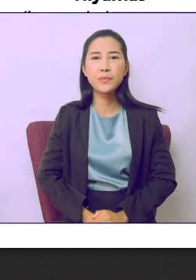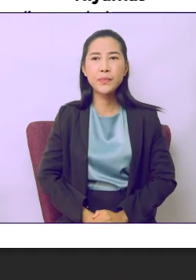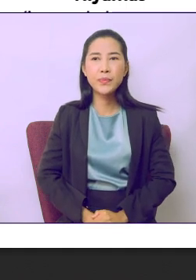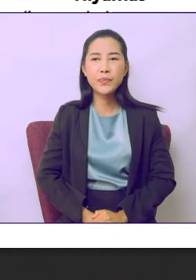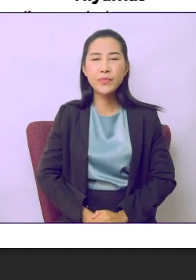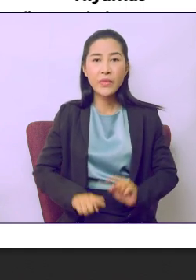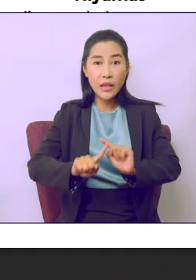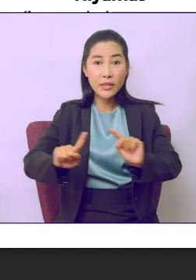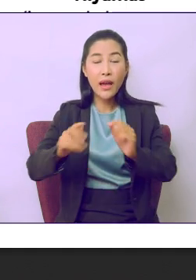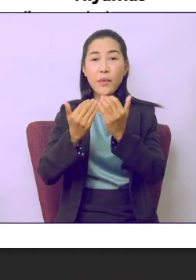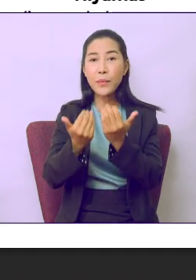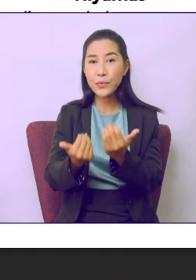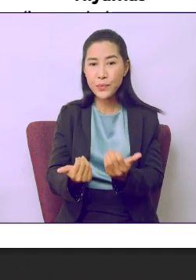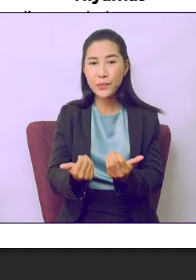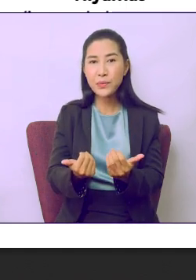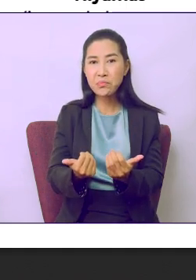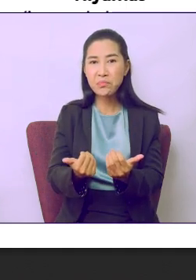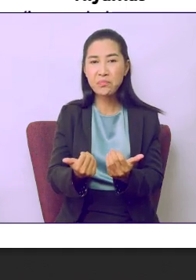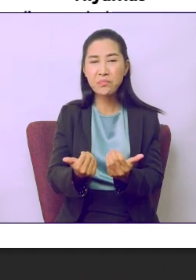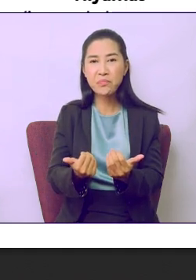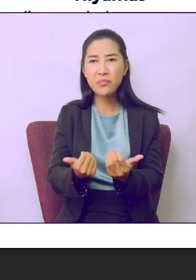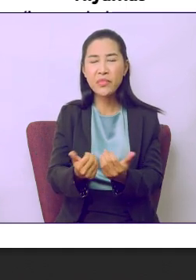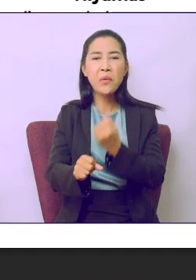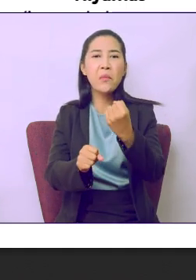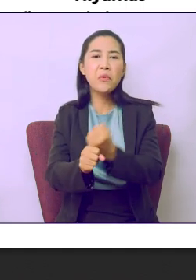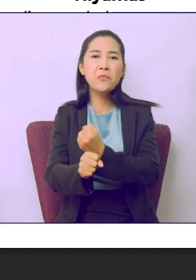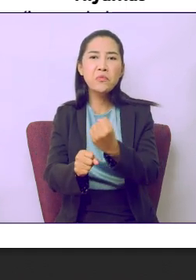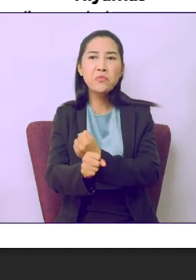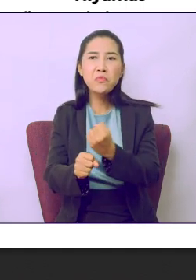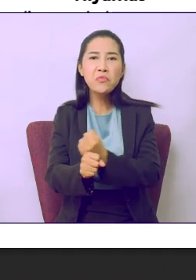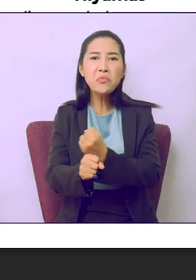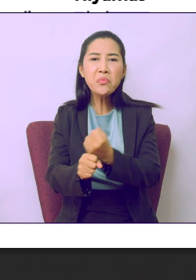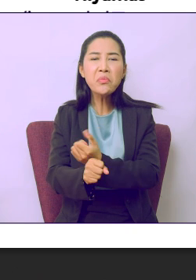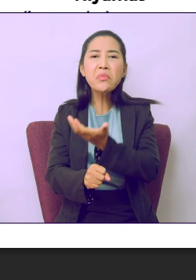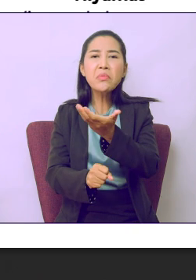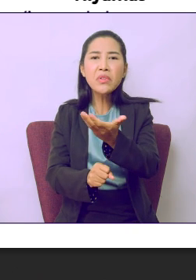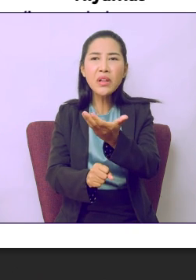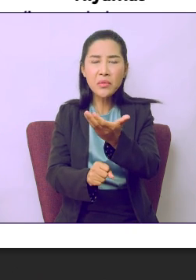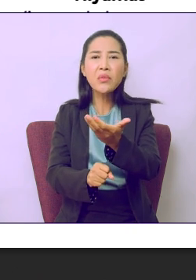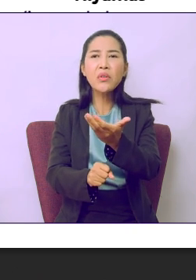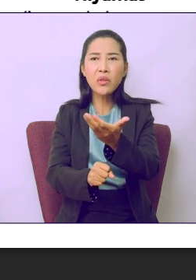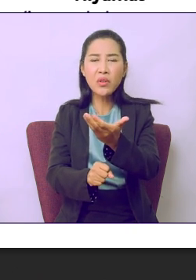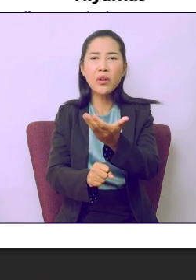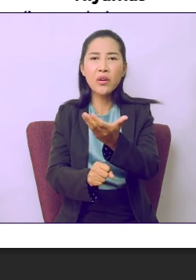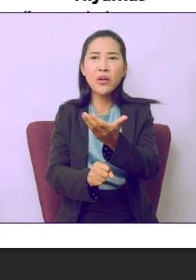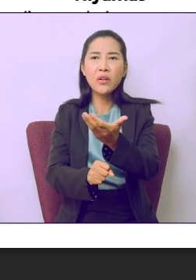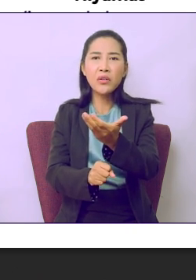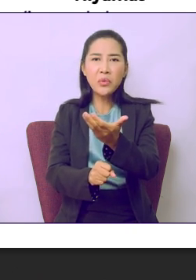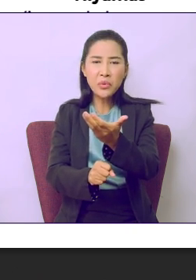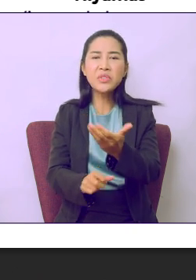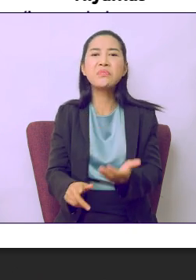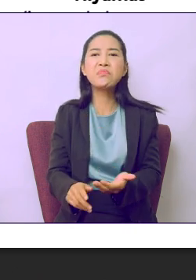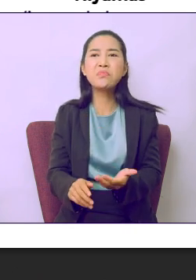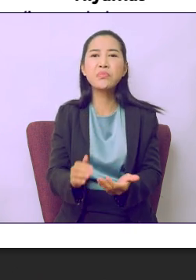อ่าปัจจุบันเนี่ยนะครับเราอ่ะนะครับไปฝึกตามของเวสเทิร์นนะครับคือทางตะวันตะวันอ่า